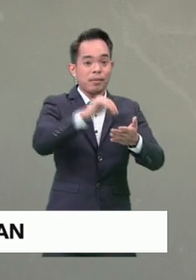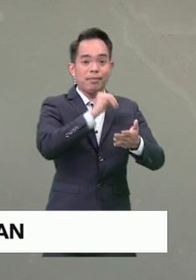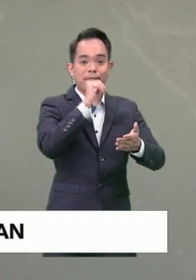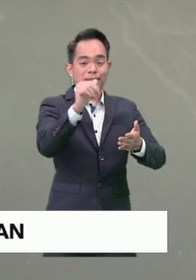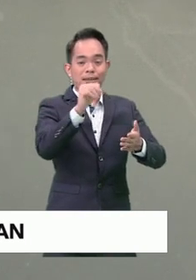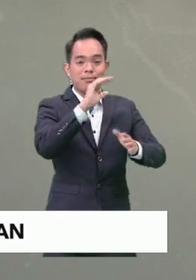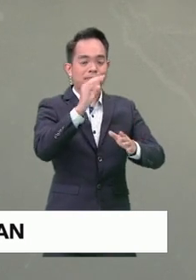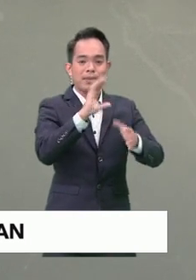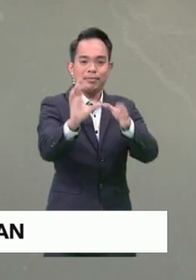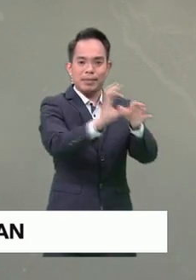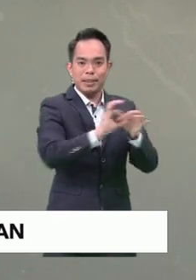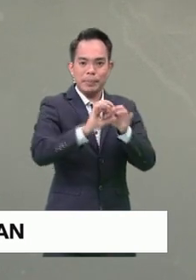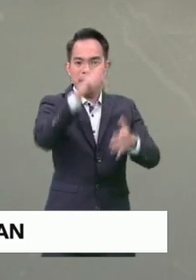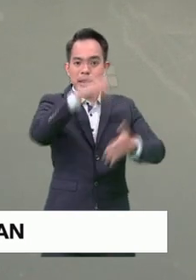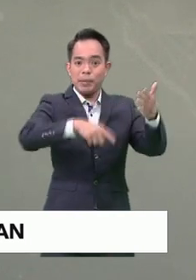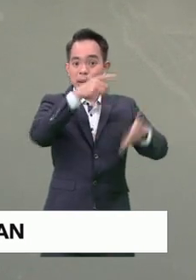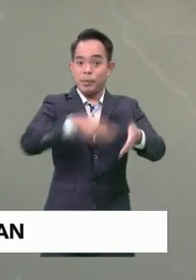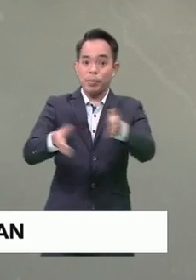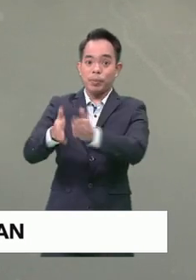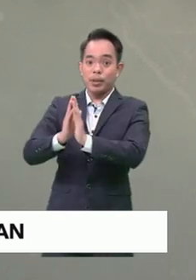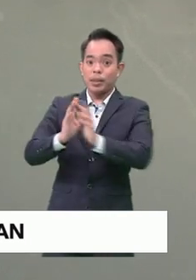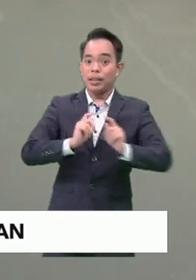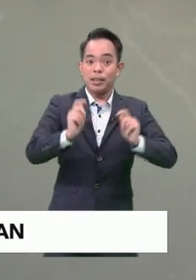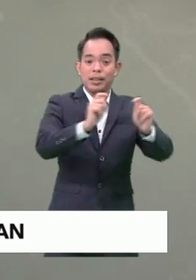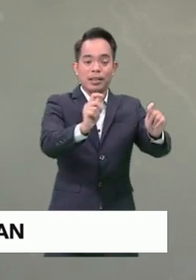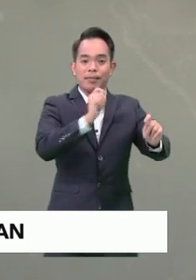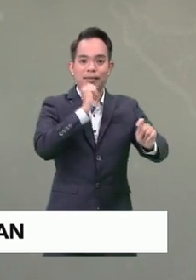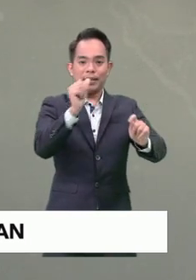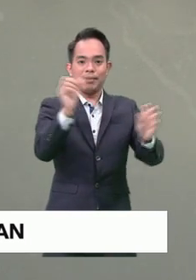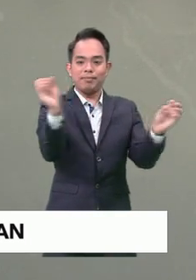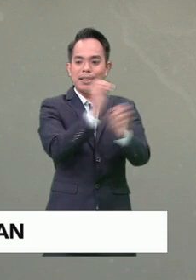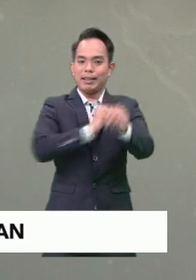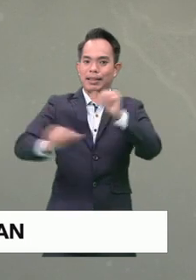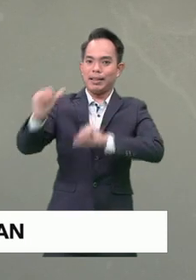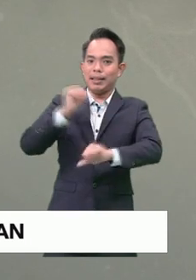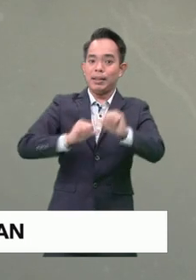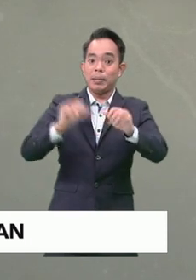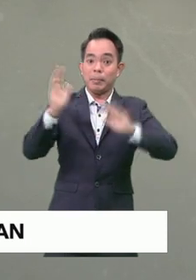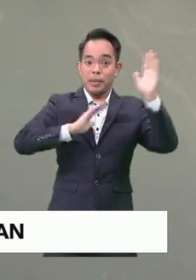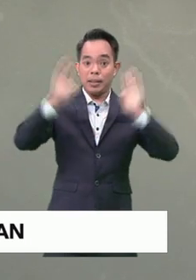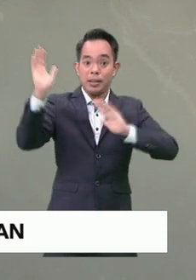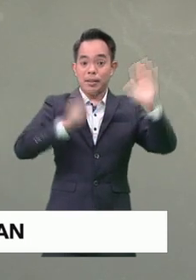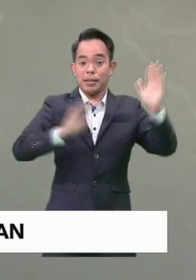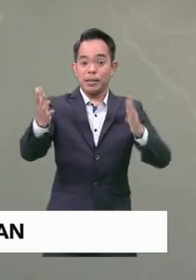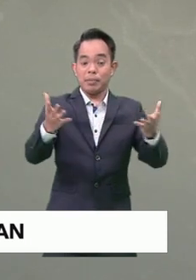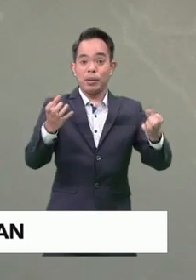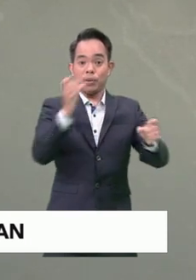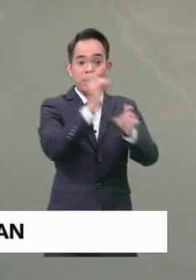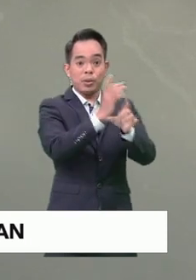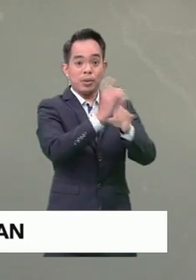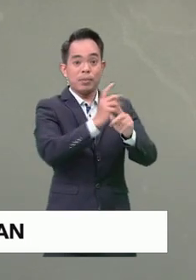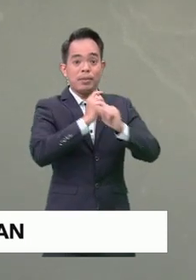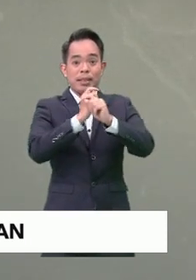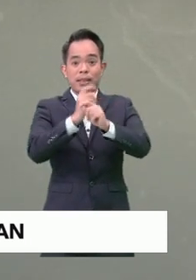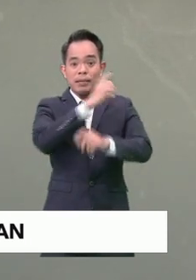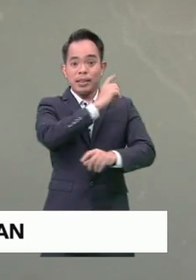berkompromi dengan sebaran tuntutan dan tindakan tidak beretika Nesya jelas beliau mempertahankan